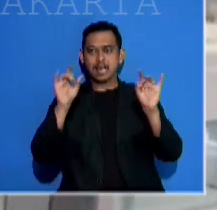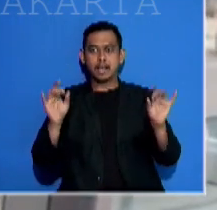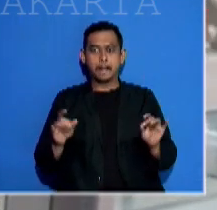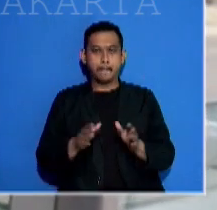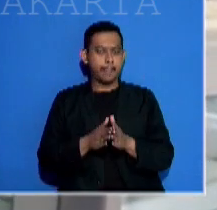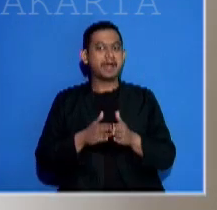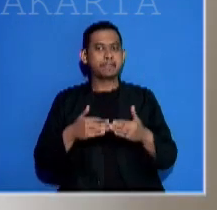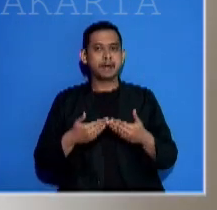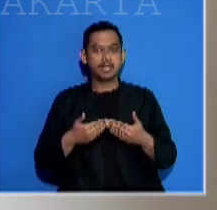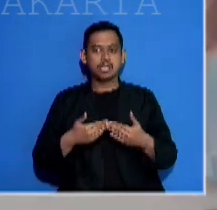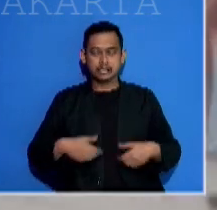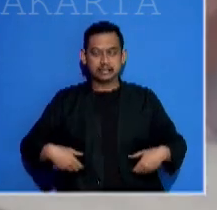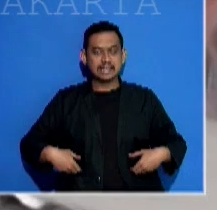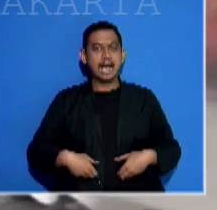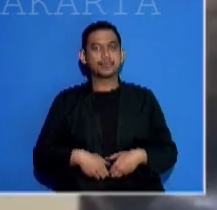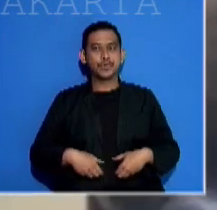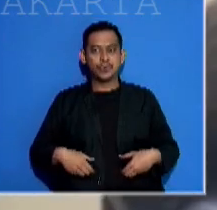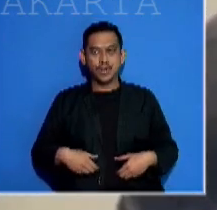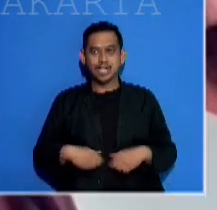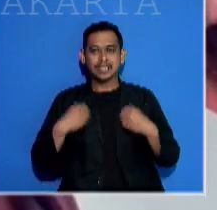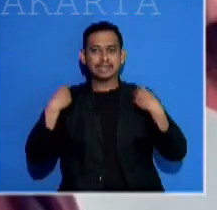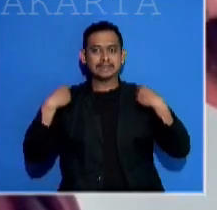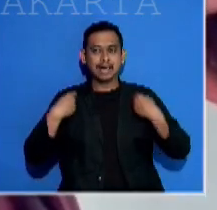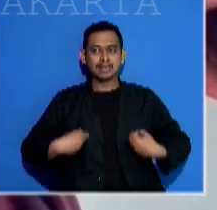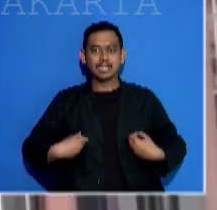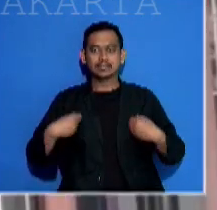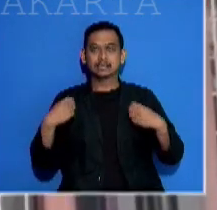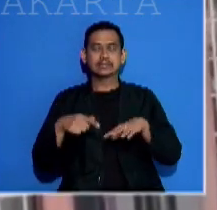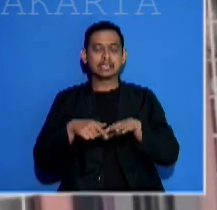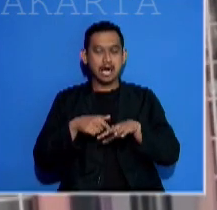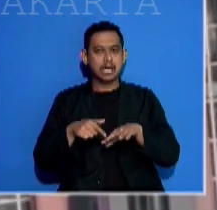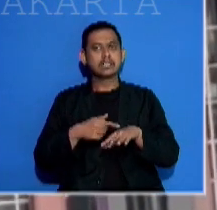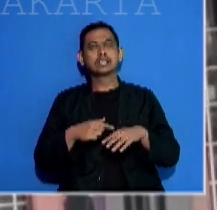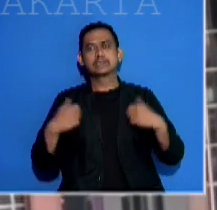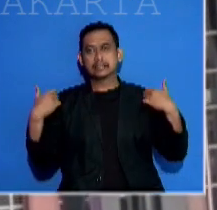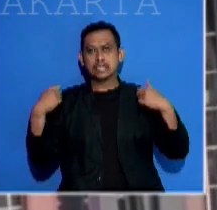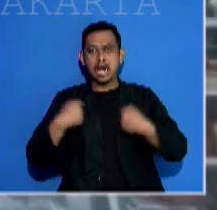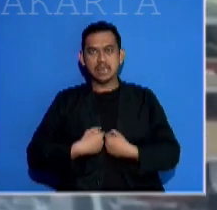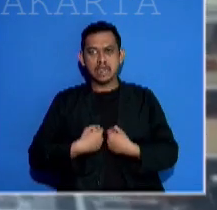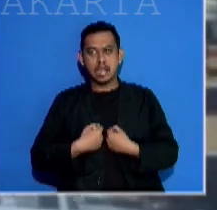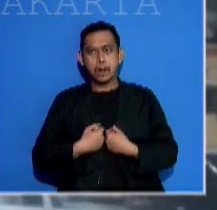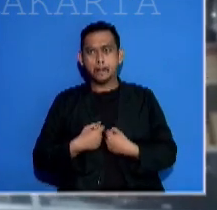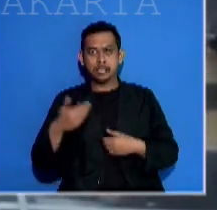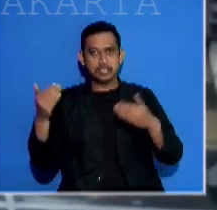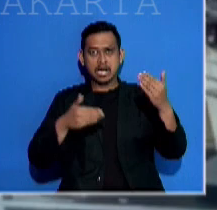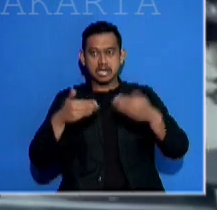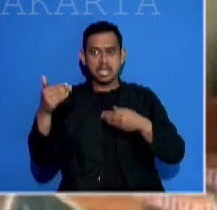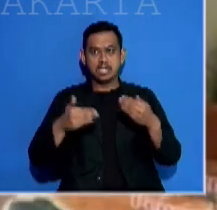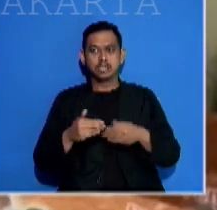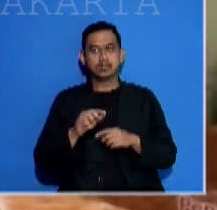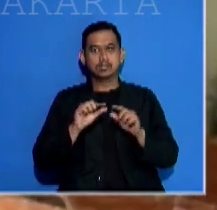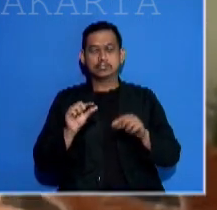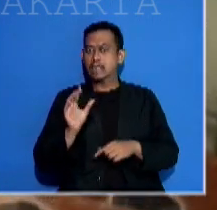dompet, ikat pinggang, tas, sandal, sepatu, hingga jaket. Tidak sedikit wisatawan yang berkunjung ke sini untuk membeli produk